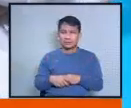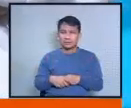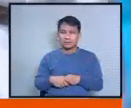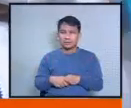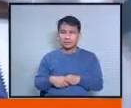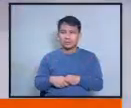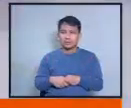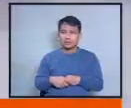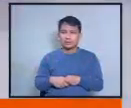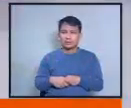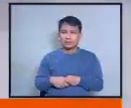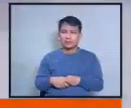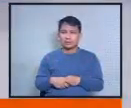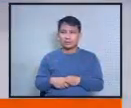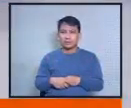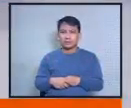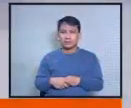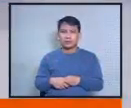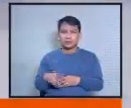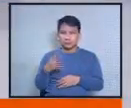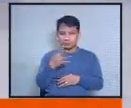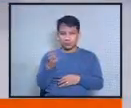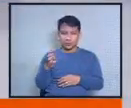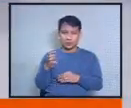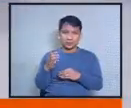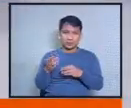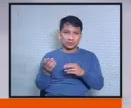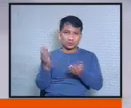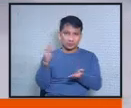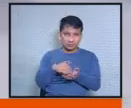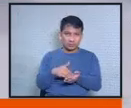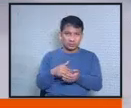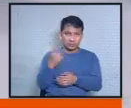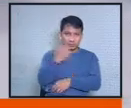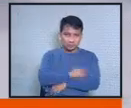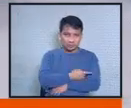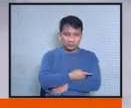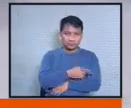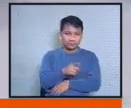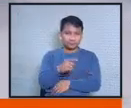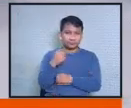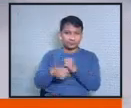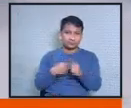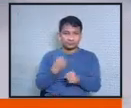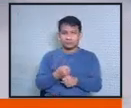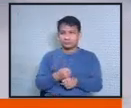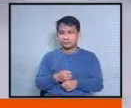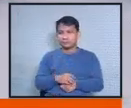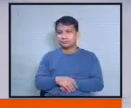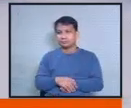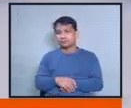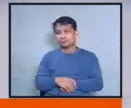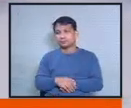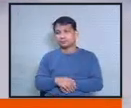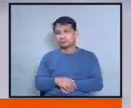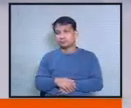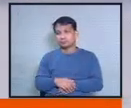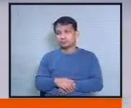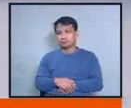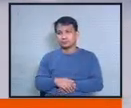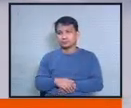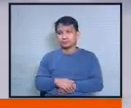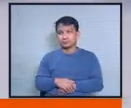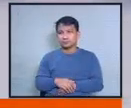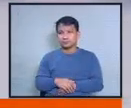Oh. So, meron para mga 400 plus kada araw. Ilang taon na kayo? 6 po. Nako.